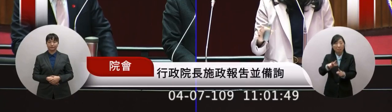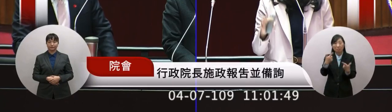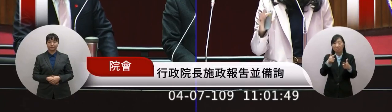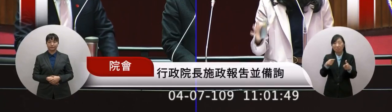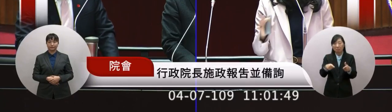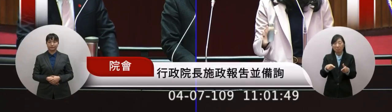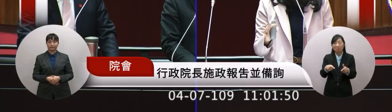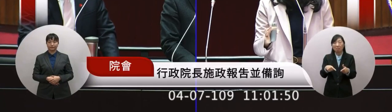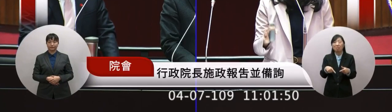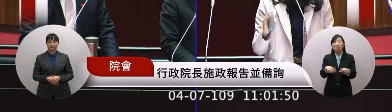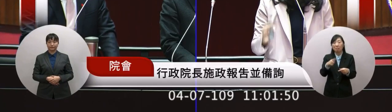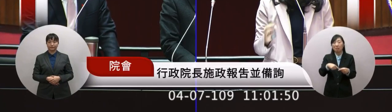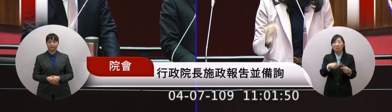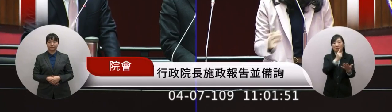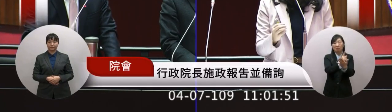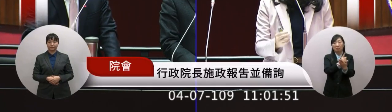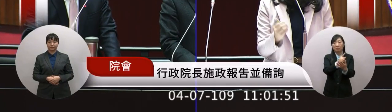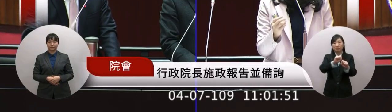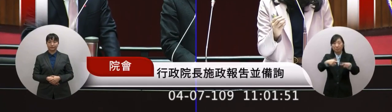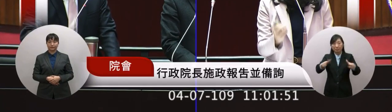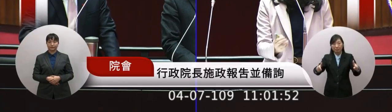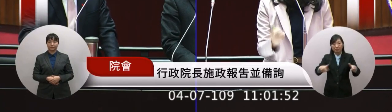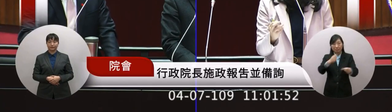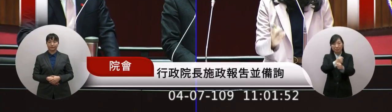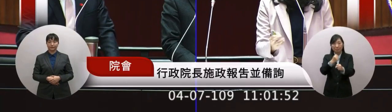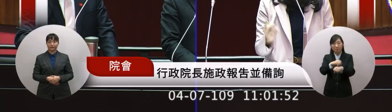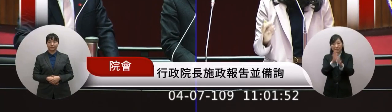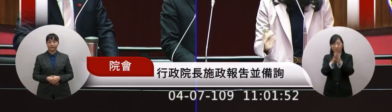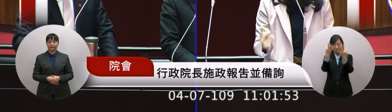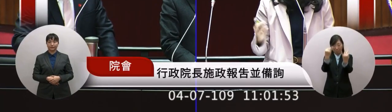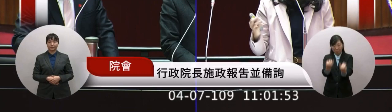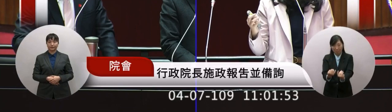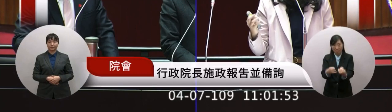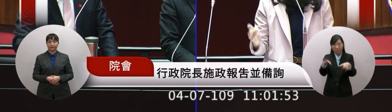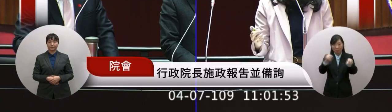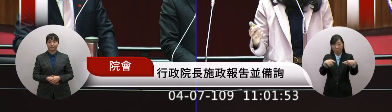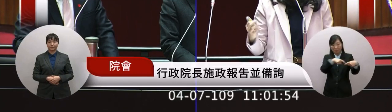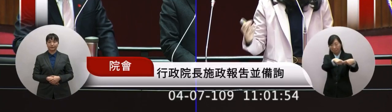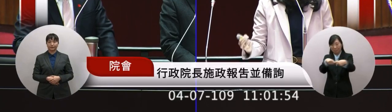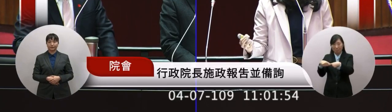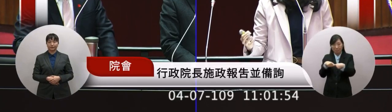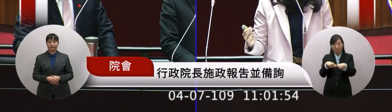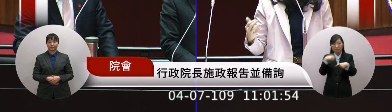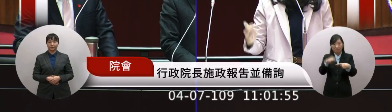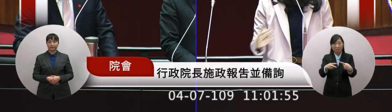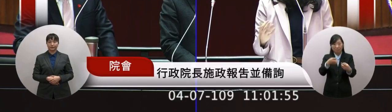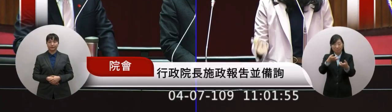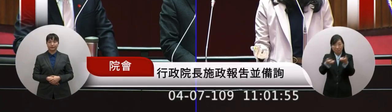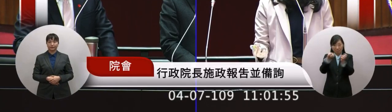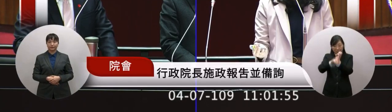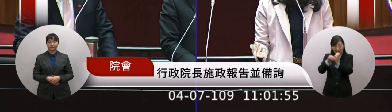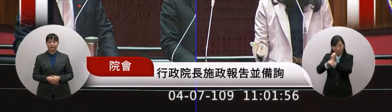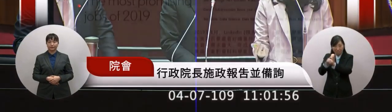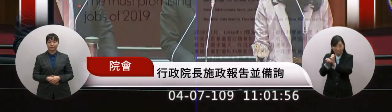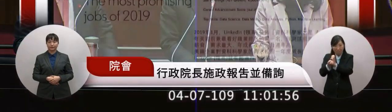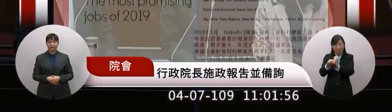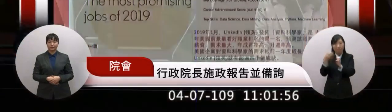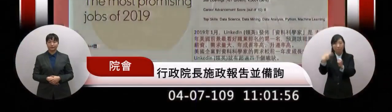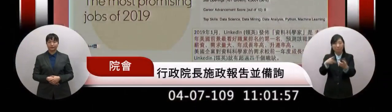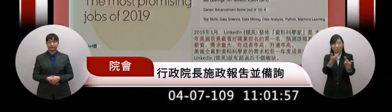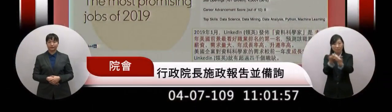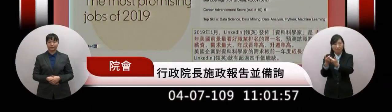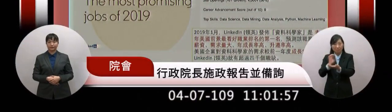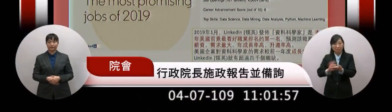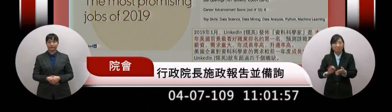行各业其实跨领域都会用到很多，包含从数据的收集、联网到运用、分析，这些都有非常多的一些需